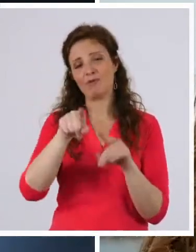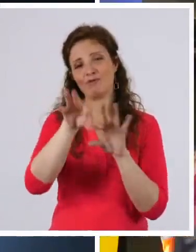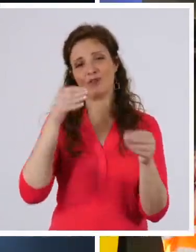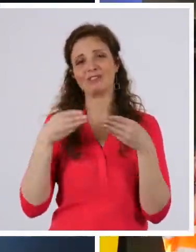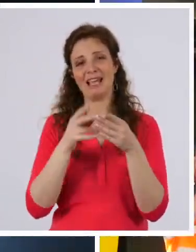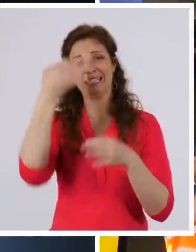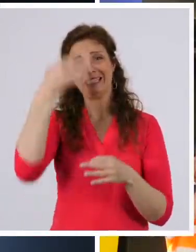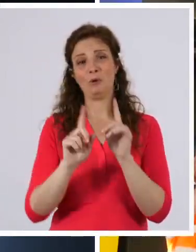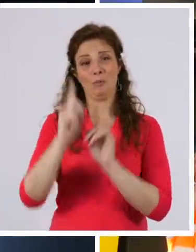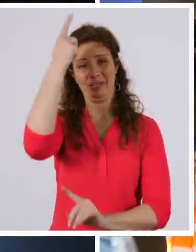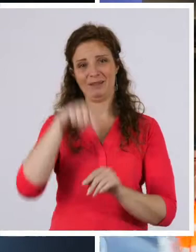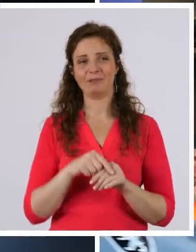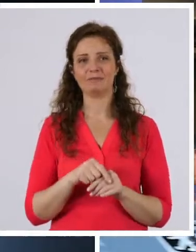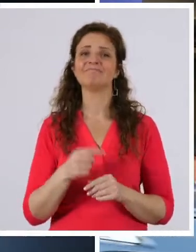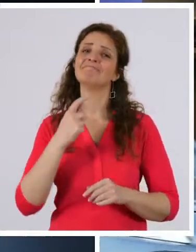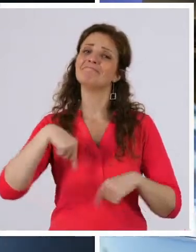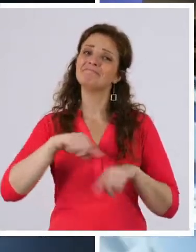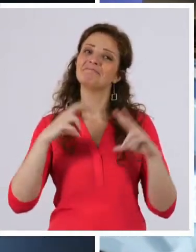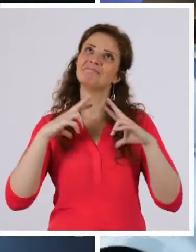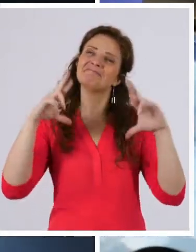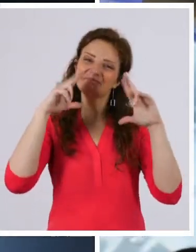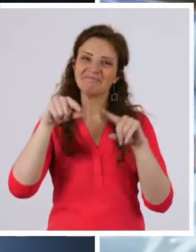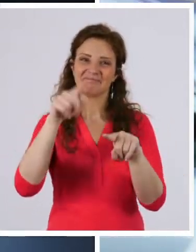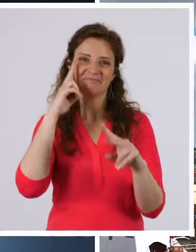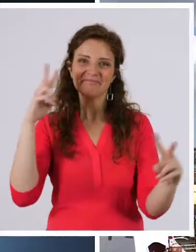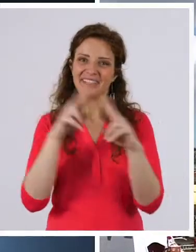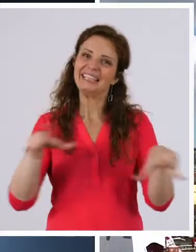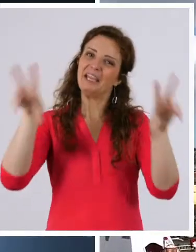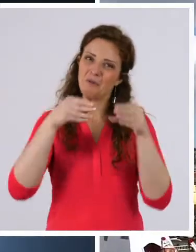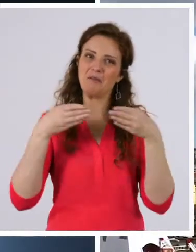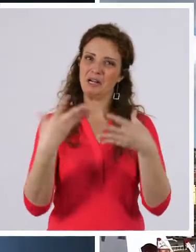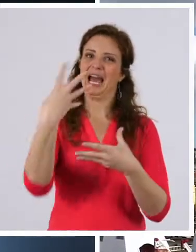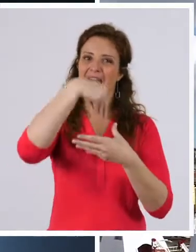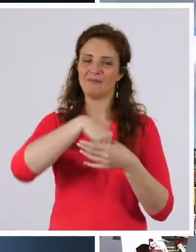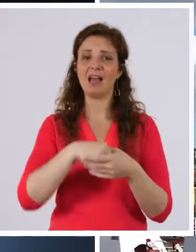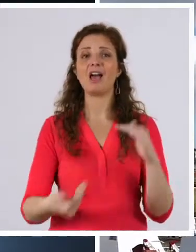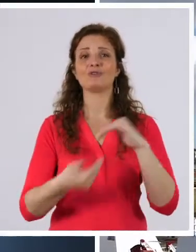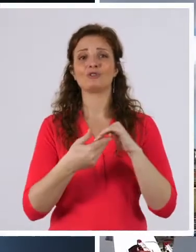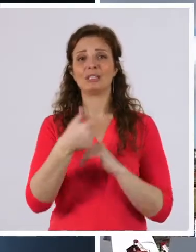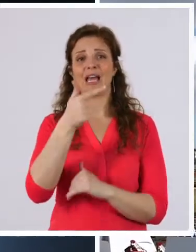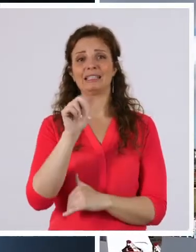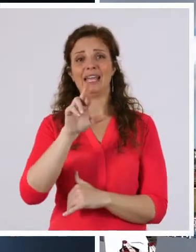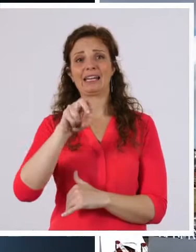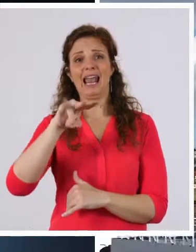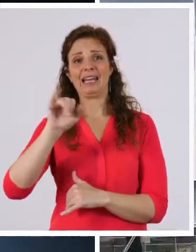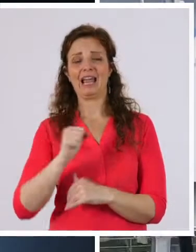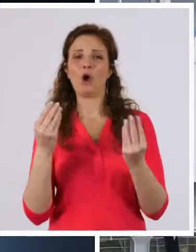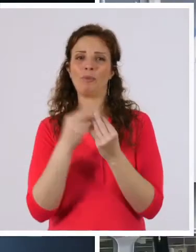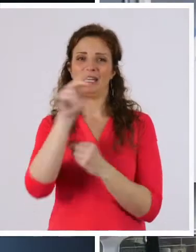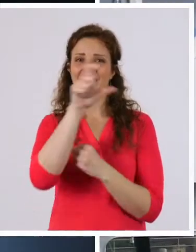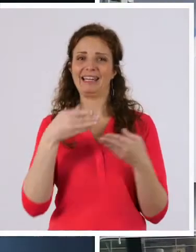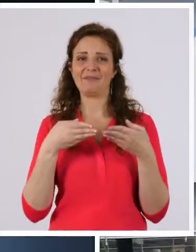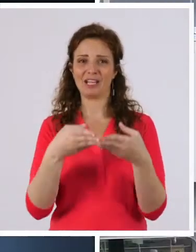sicuro. Con la speranza di rivedervi ancora a bordo delle nostre navi, la Società Tirrenia Compagnia Italiana di Navigazione,